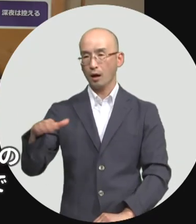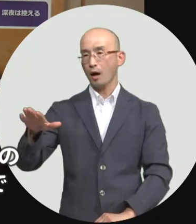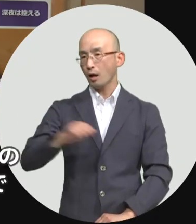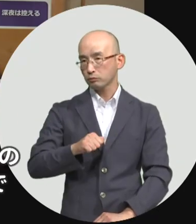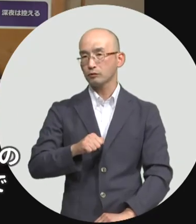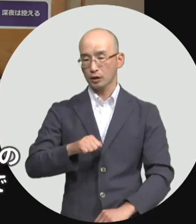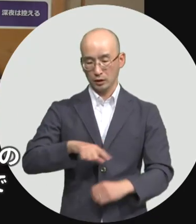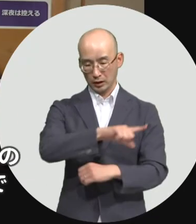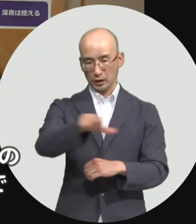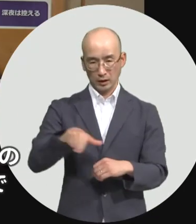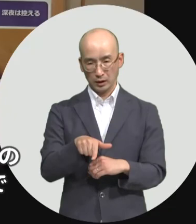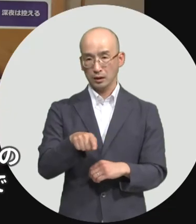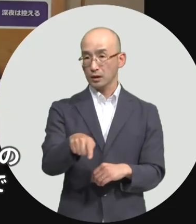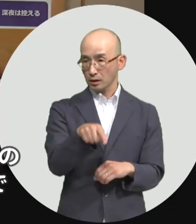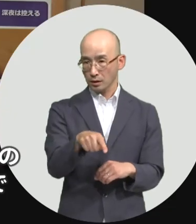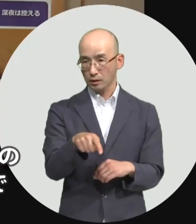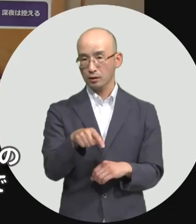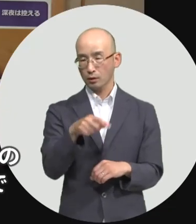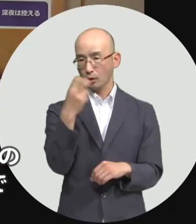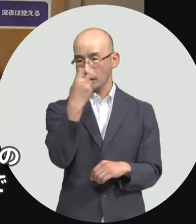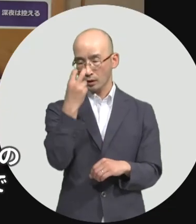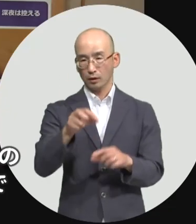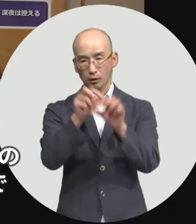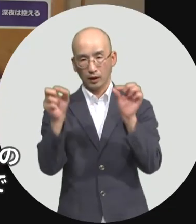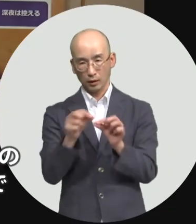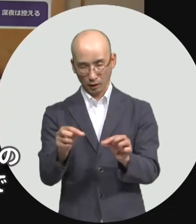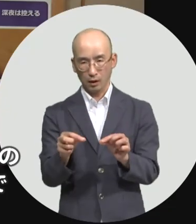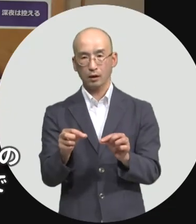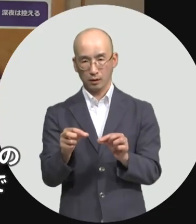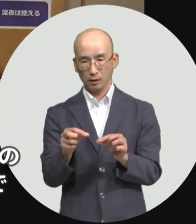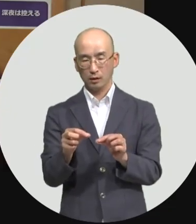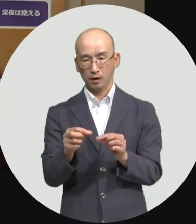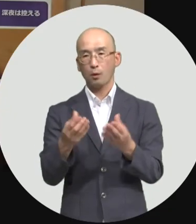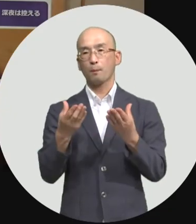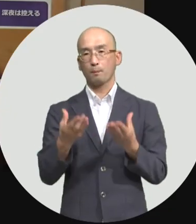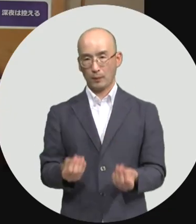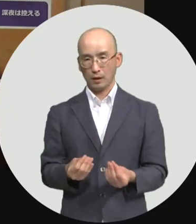方の PCR 検査が一通り終わりましたので